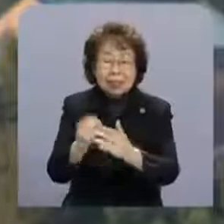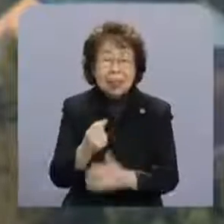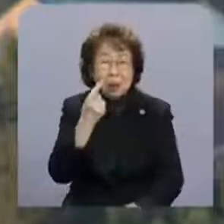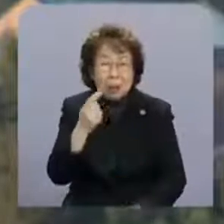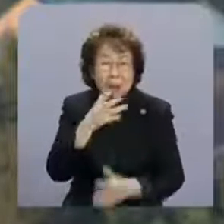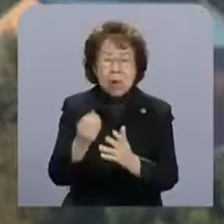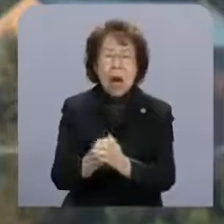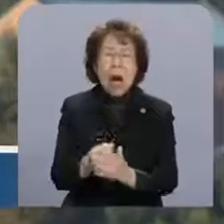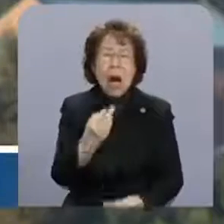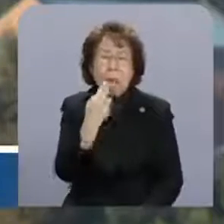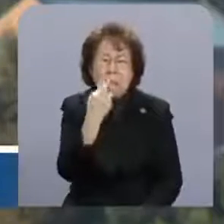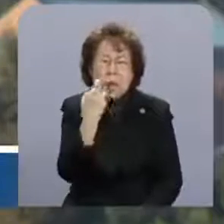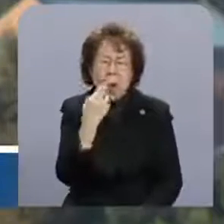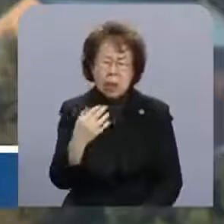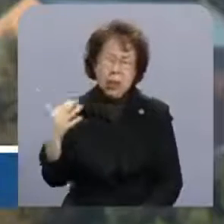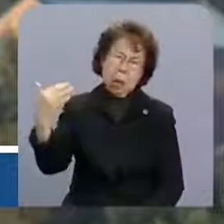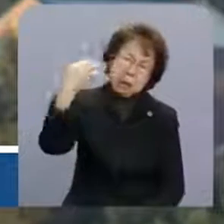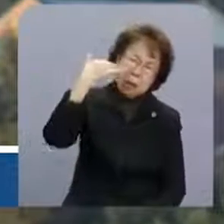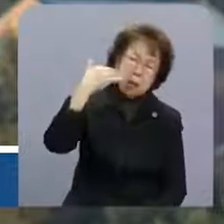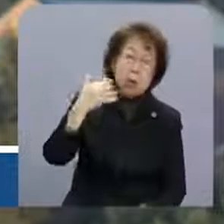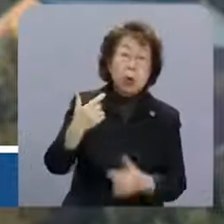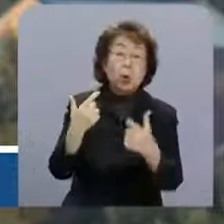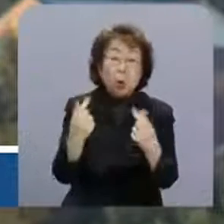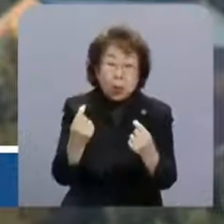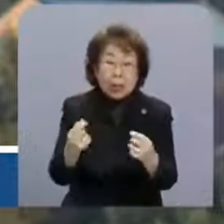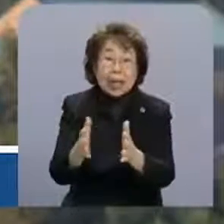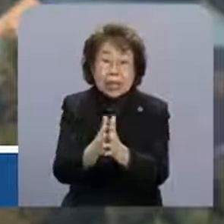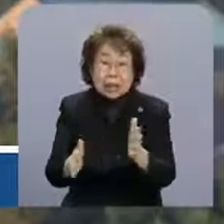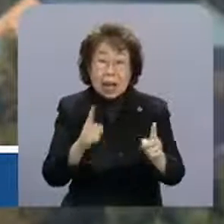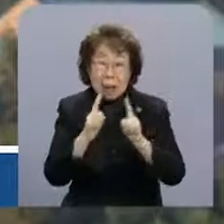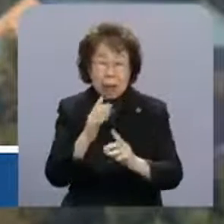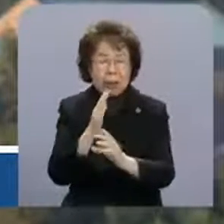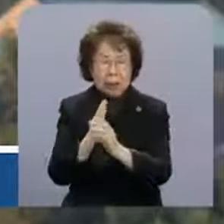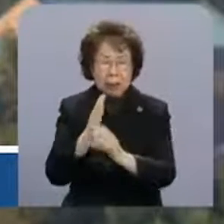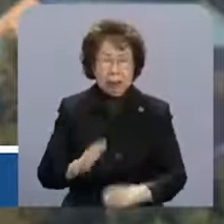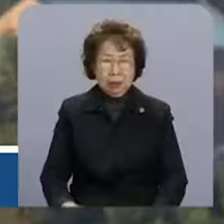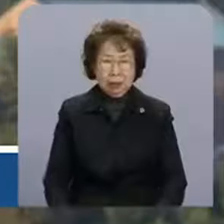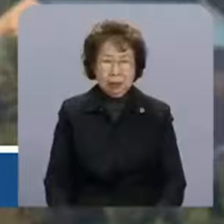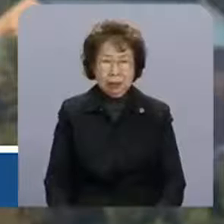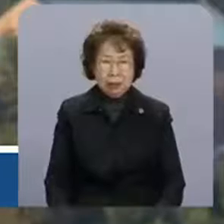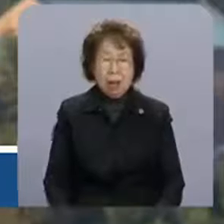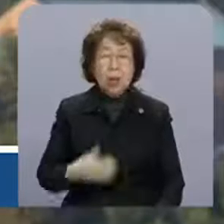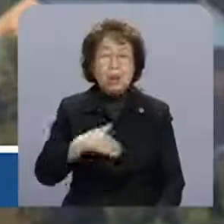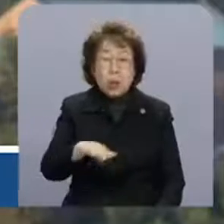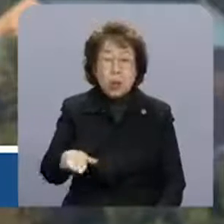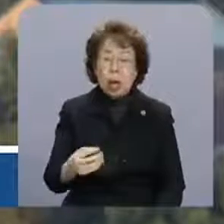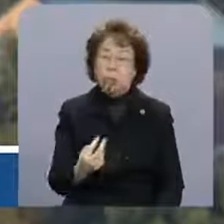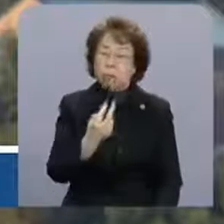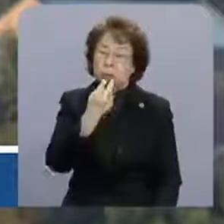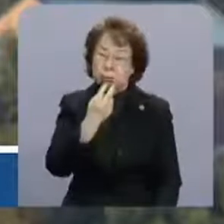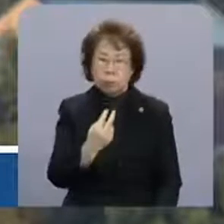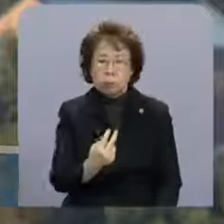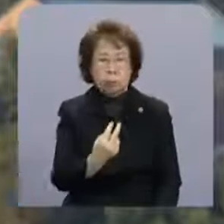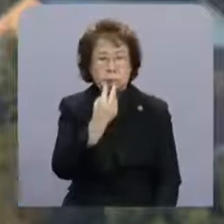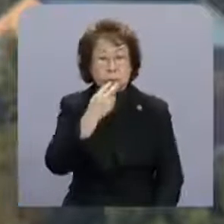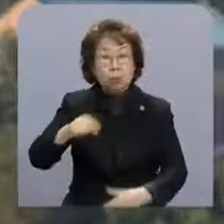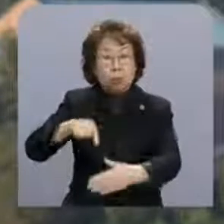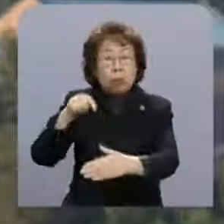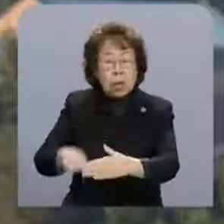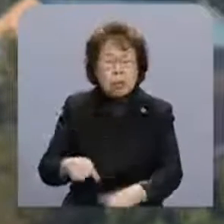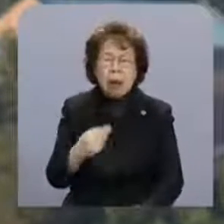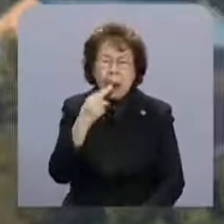흔히들 플라스틱의 역습이 시작됐다 고 말합니다 그런데 우리가 들 마시는 이 공기 중에도